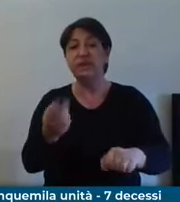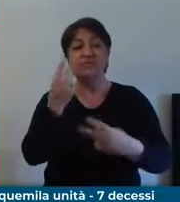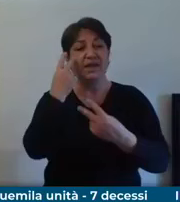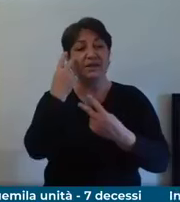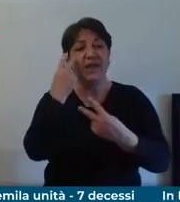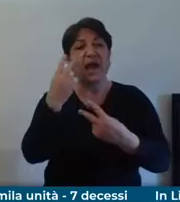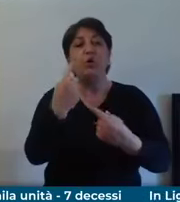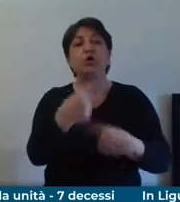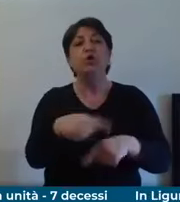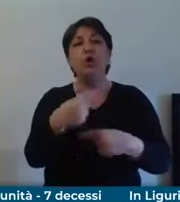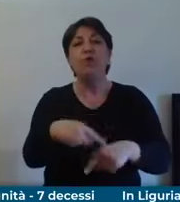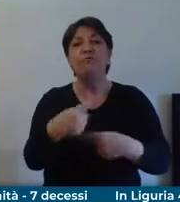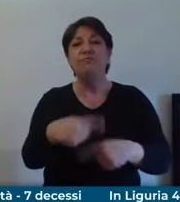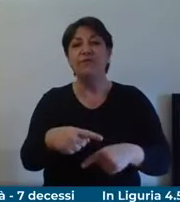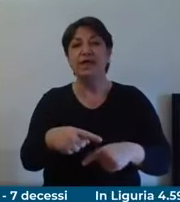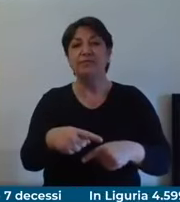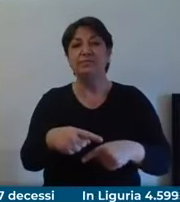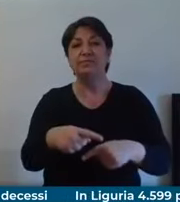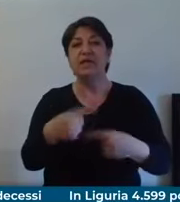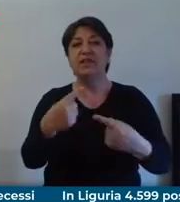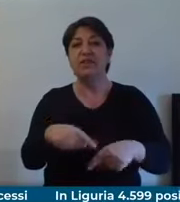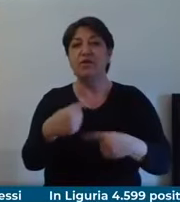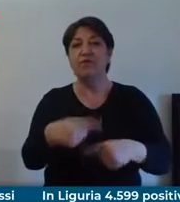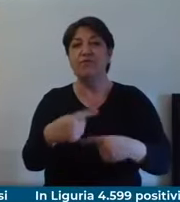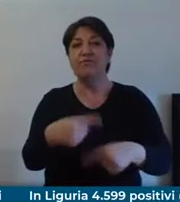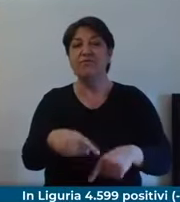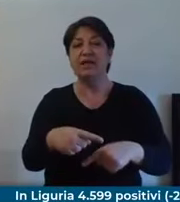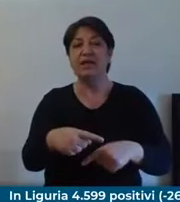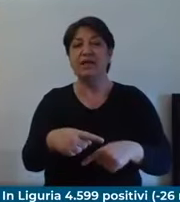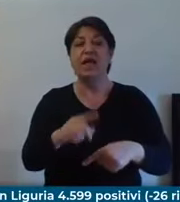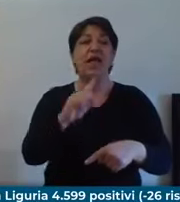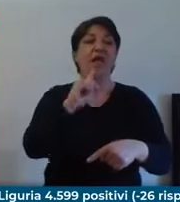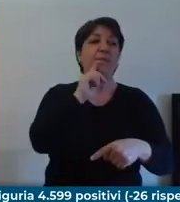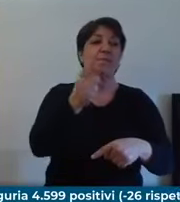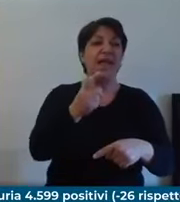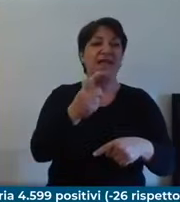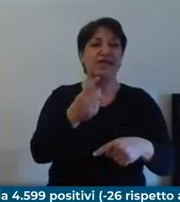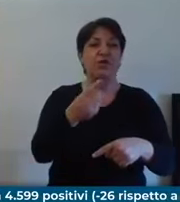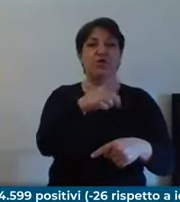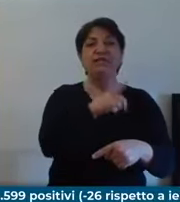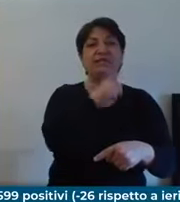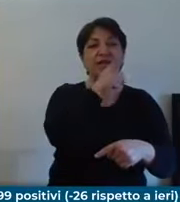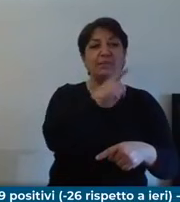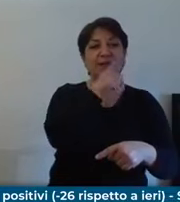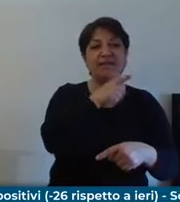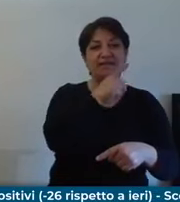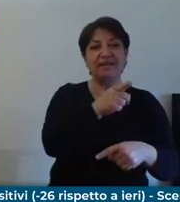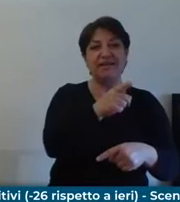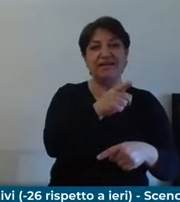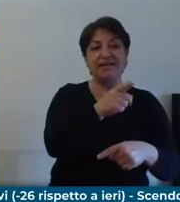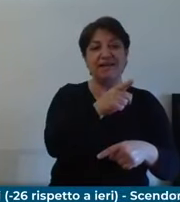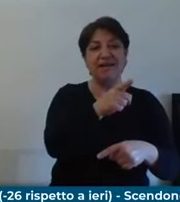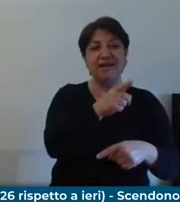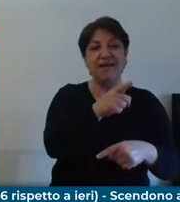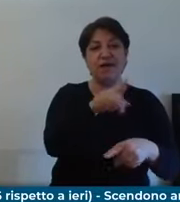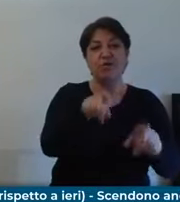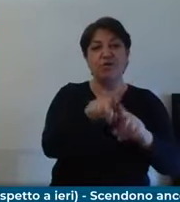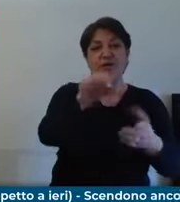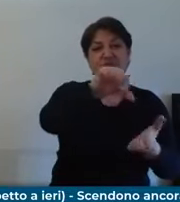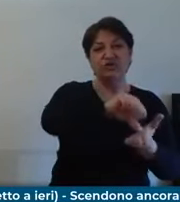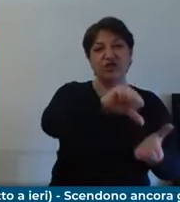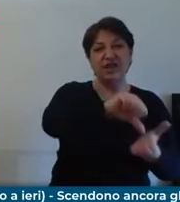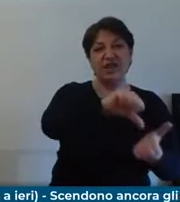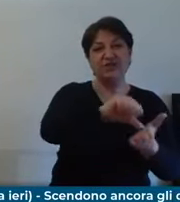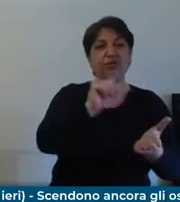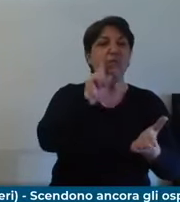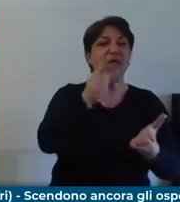abbiamo preferito far passare la pista dentro San Pier d'Arena anziché soltanto sul lungomare Canepa. Saranno disponibili ambedue non appena creeremo il loop